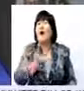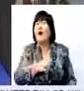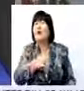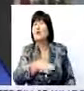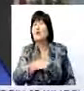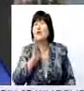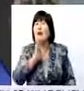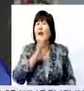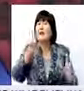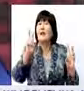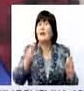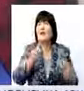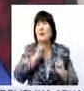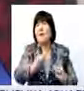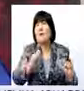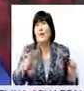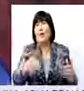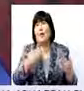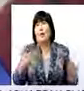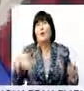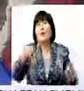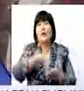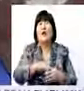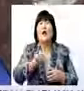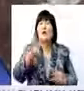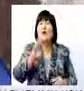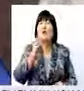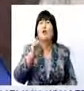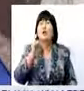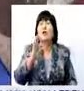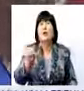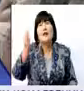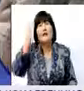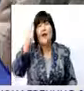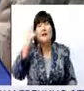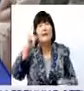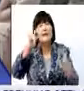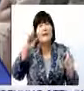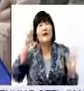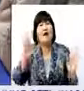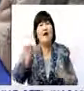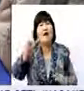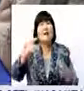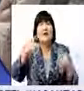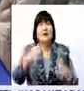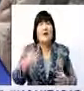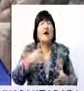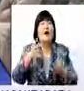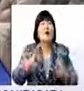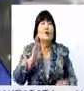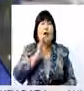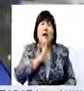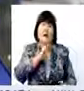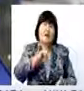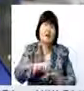ана аталымдарымен марапатталды. Олардың қатарында Батырхан Шөкеновтей талантты да даңқты әншіні дүниеге келген аяулы анамыз